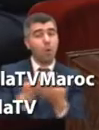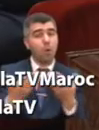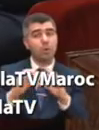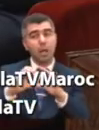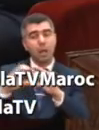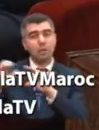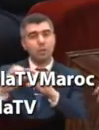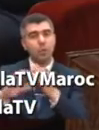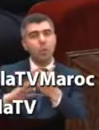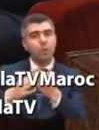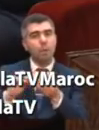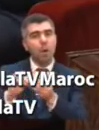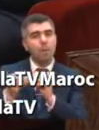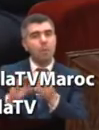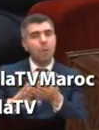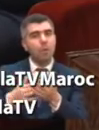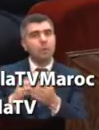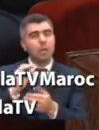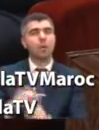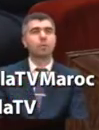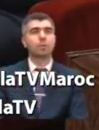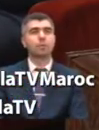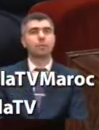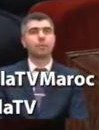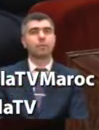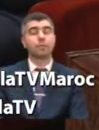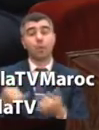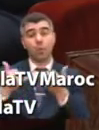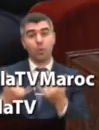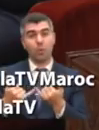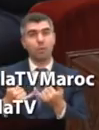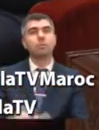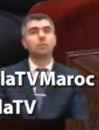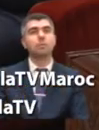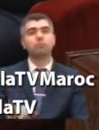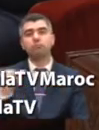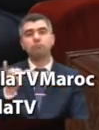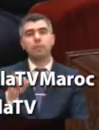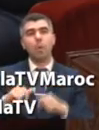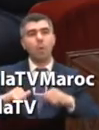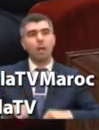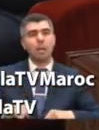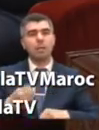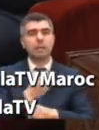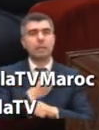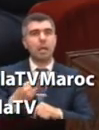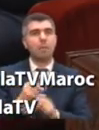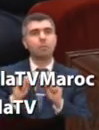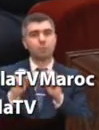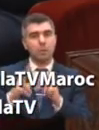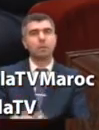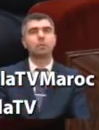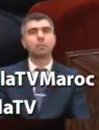النزاعات المحلية. المسألة يعني اليوم مرتبطة ما هو يتعلق بوزارة الصحة كالقول حلول وما هو عنده